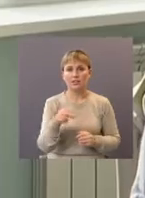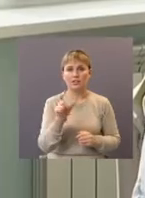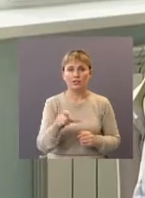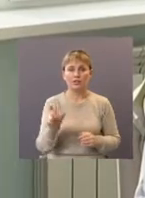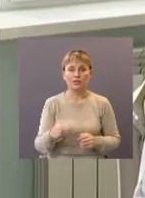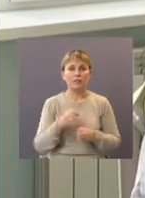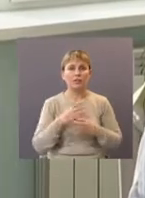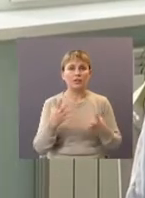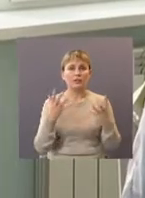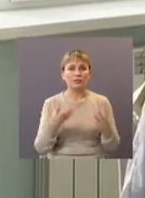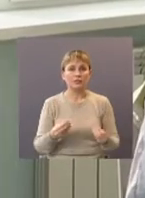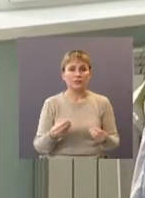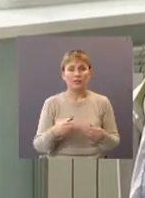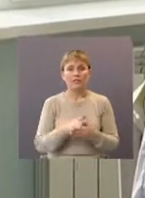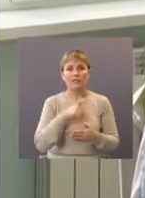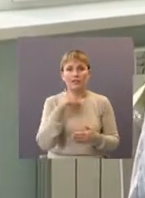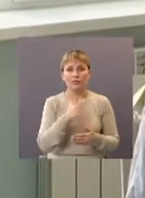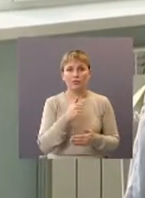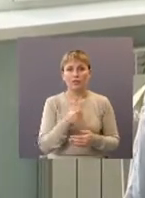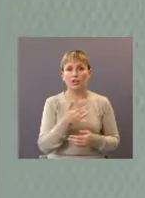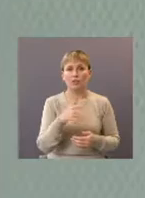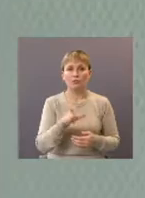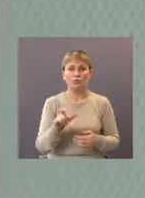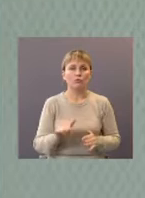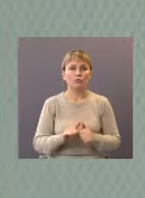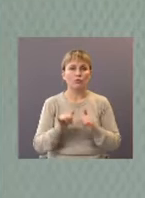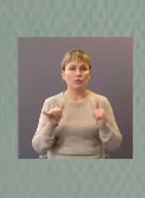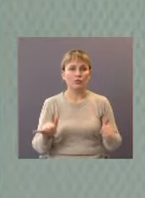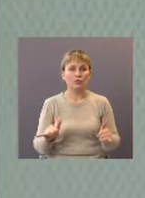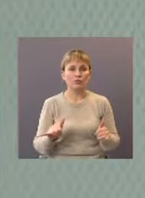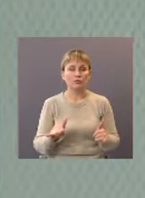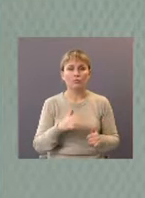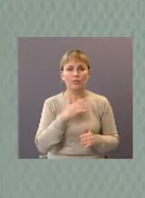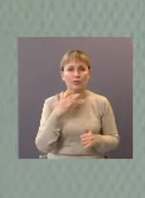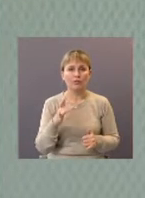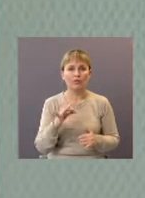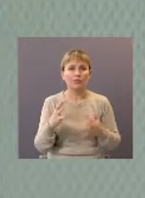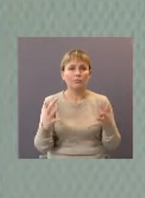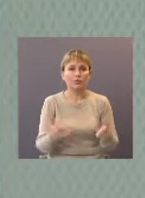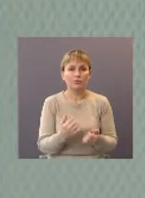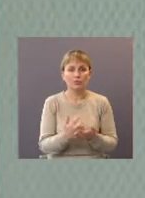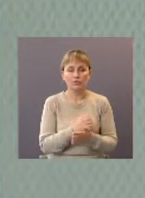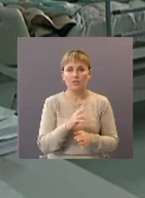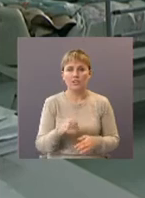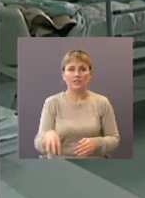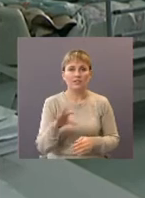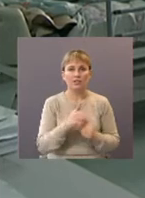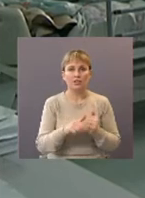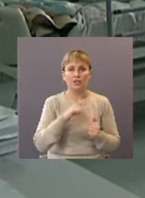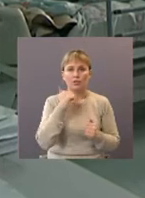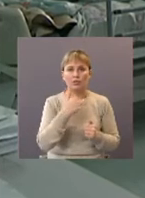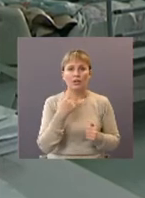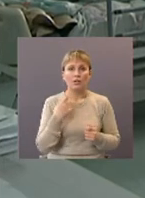в праздничные дни, особенно в новогодние, количество пациентов увеличивается в разы. И, к сожалению, спасти удается не всех. Ежегодно